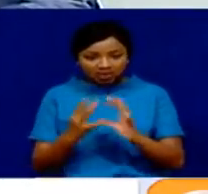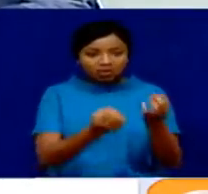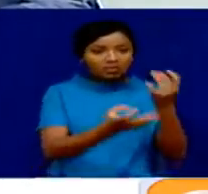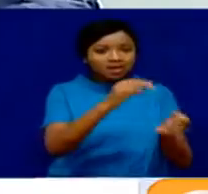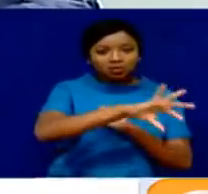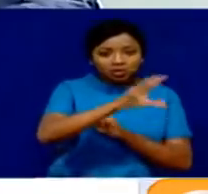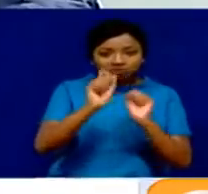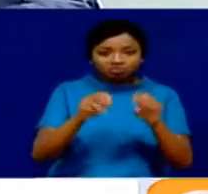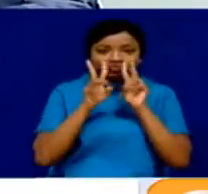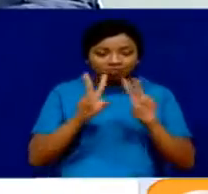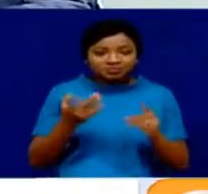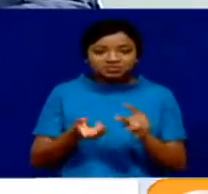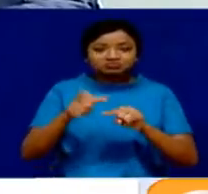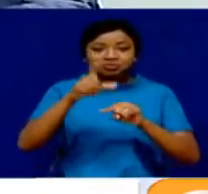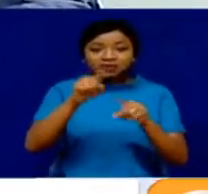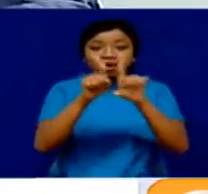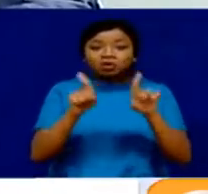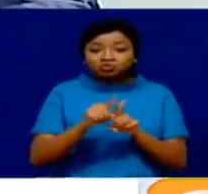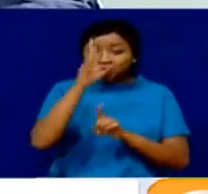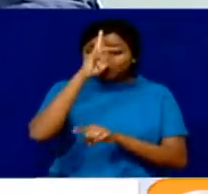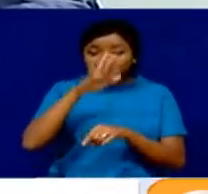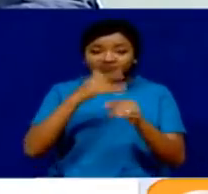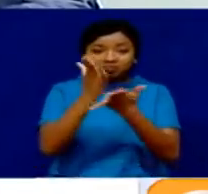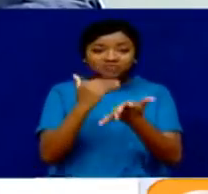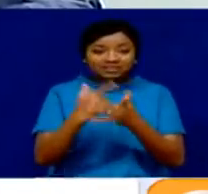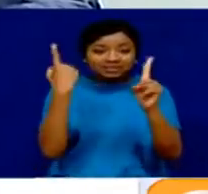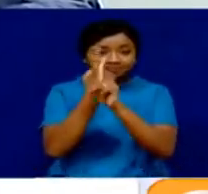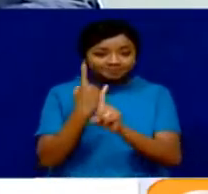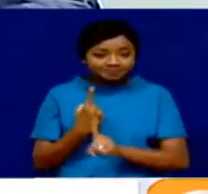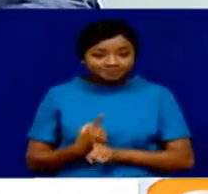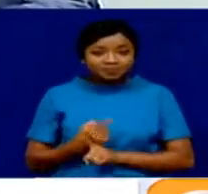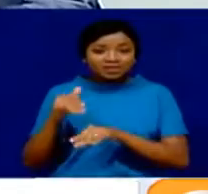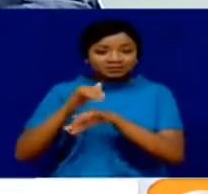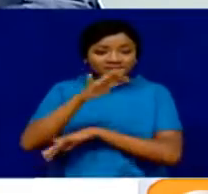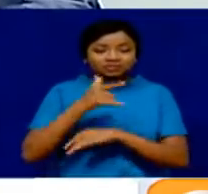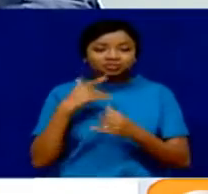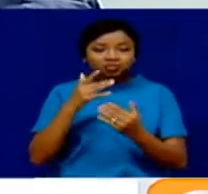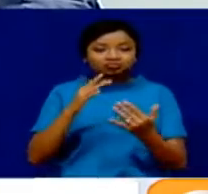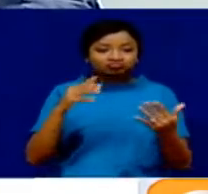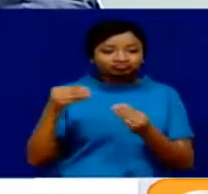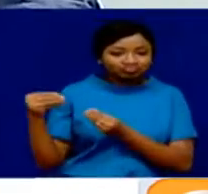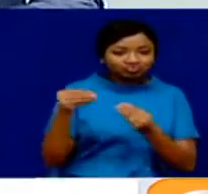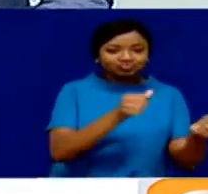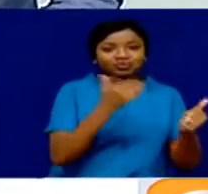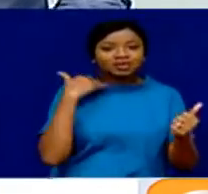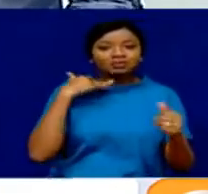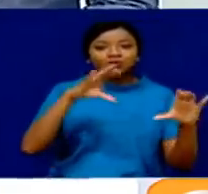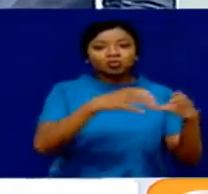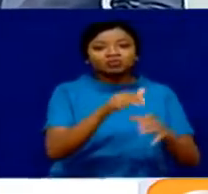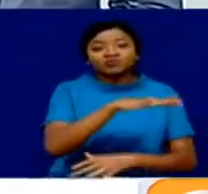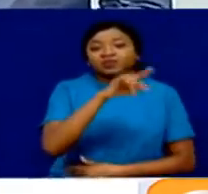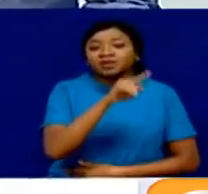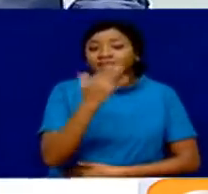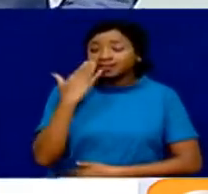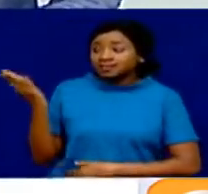ilianzishwa katika maeneo yaliyoathirika, huku maafisa wa polisi kutoka vitengo mbalimbali wakitumwa kukabiliana na majambazi wanaohangaisha wakazi.